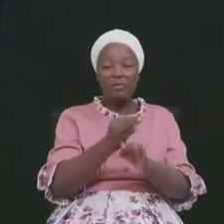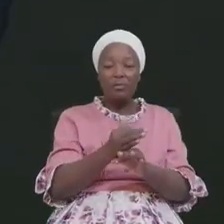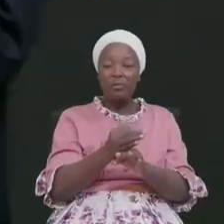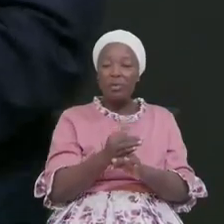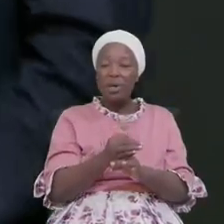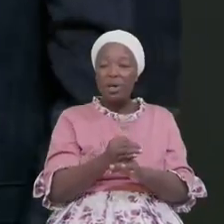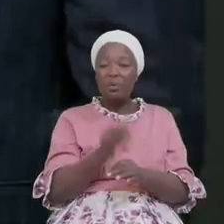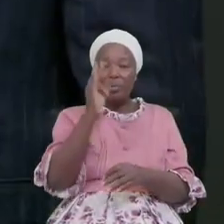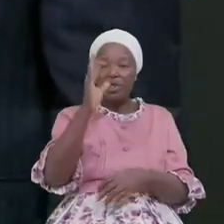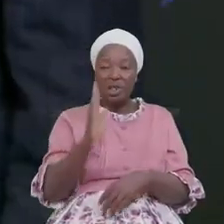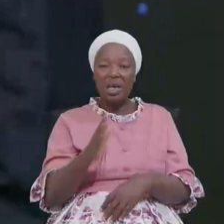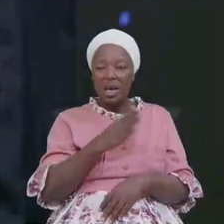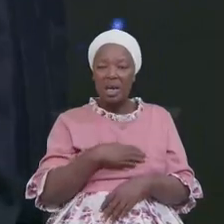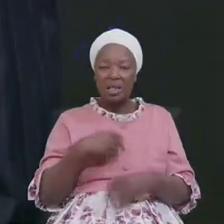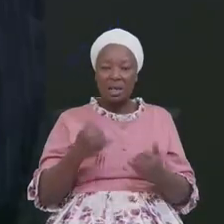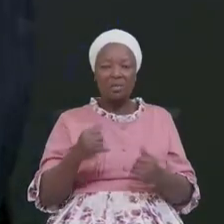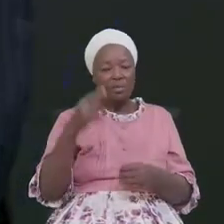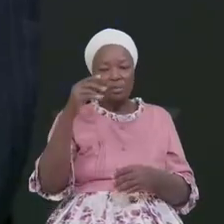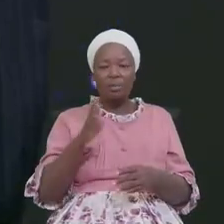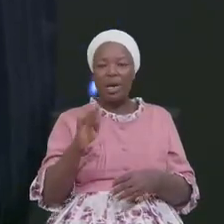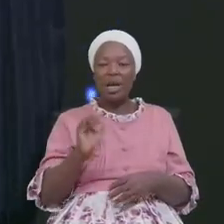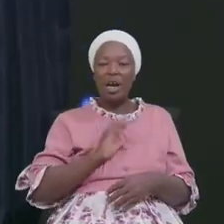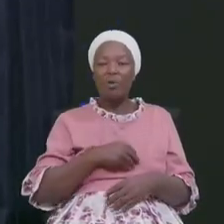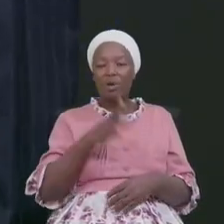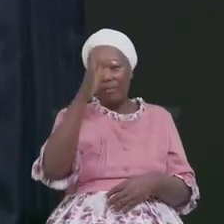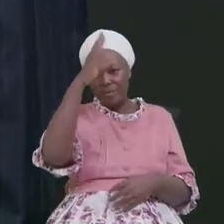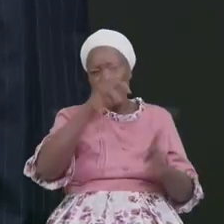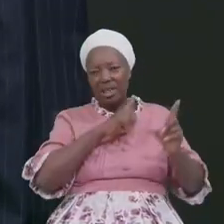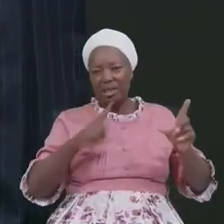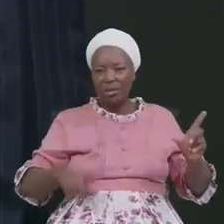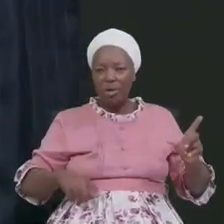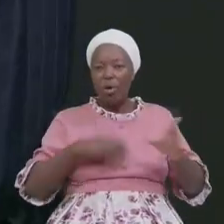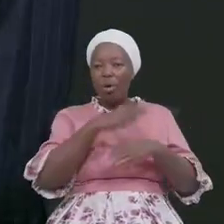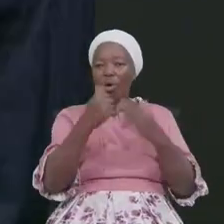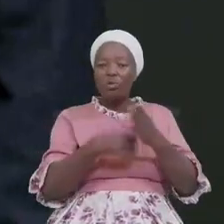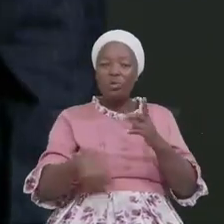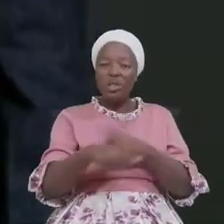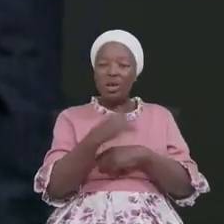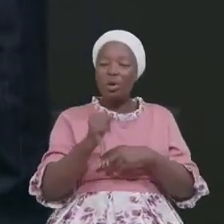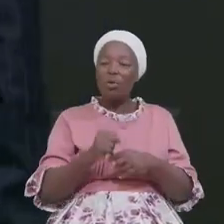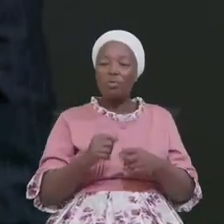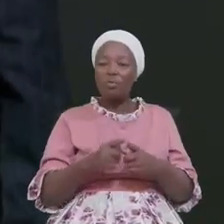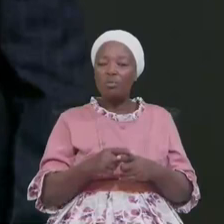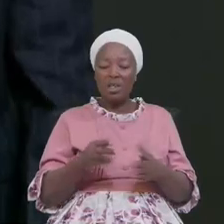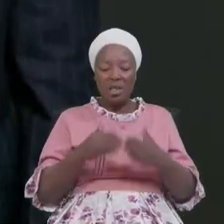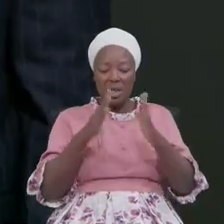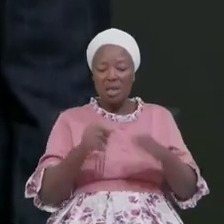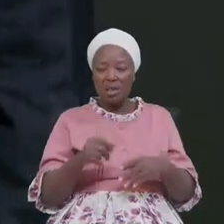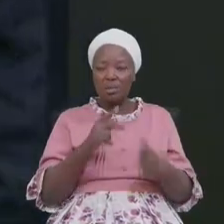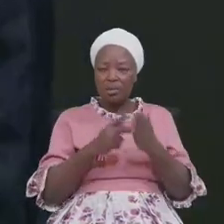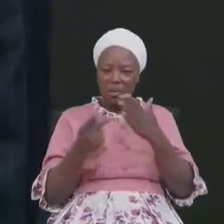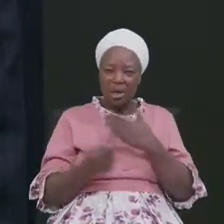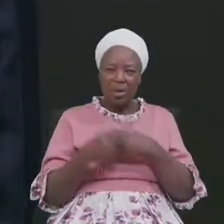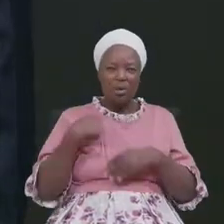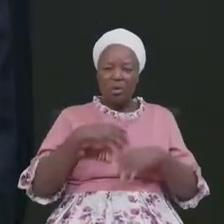moi-même, tous ces jours du congrès. Et nous avons fini le congrès hier.